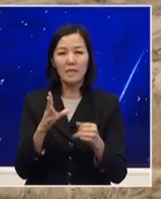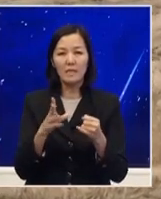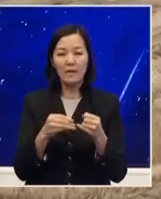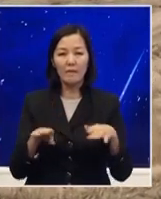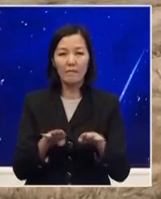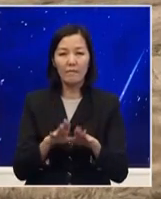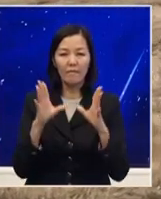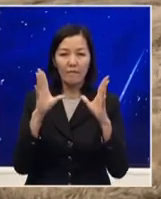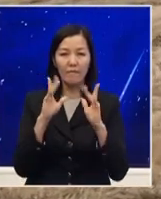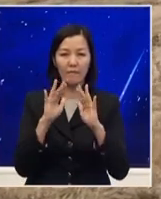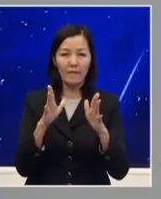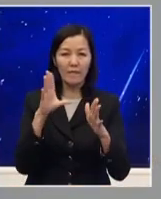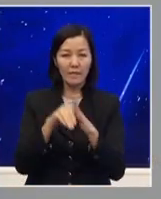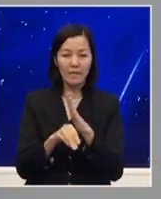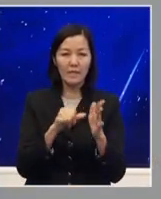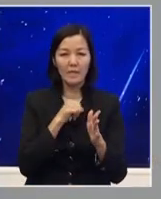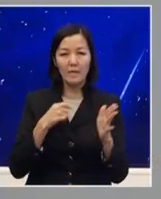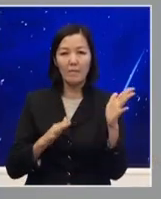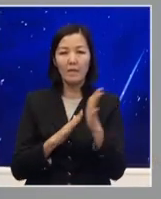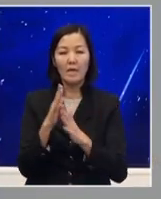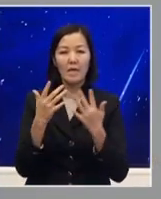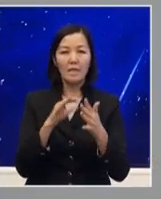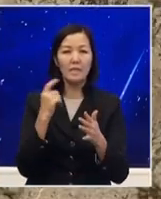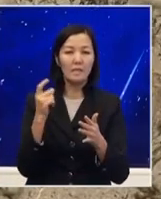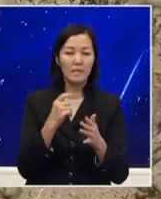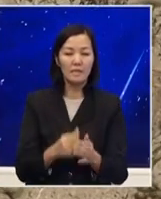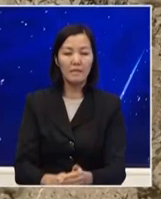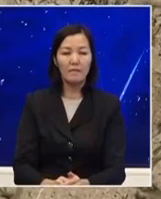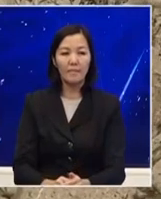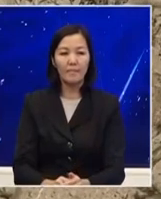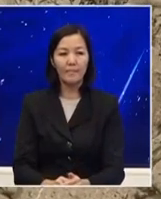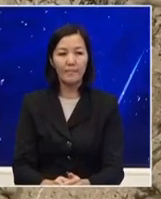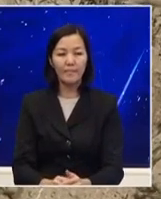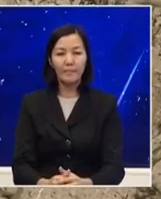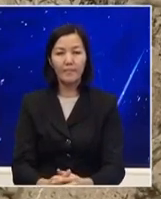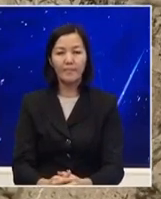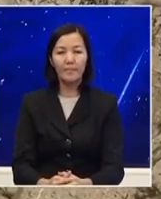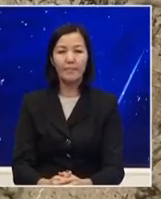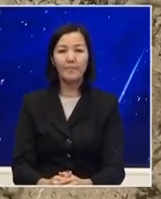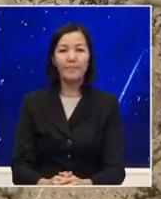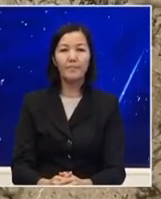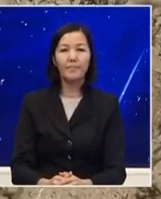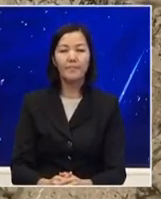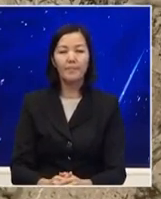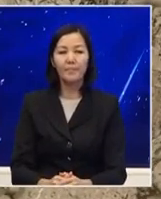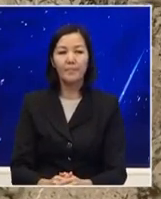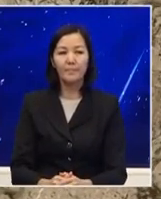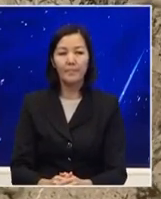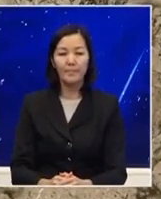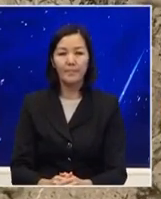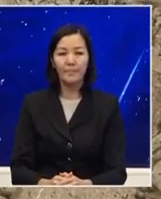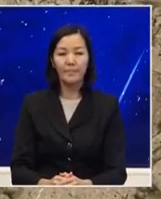качестве внедрения высадили сами аграрии крестьянского хозяйства. Алма дахалынын атасы деп